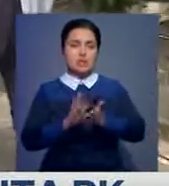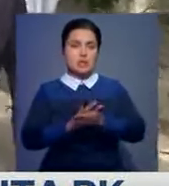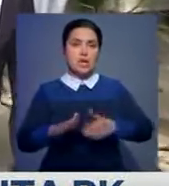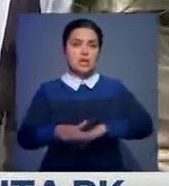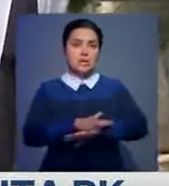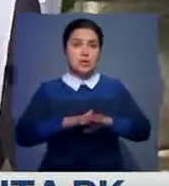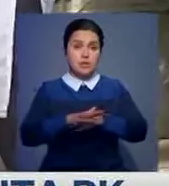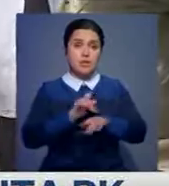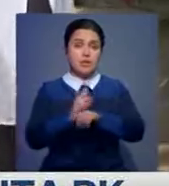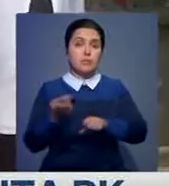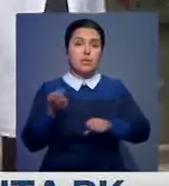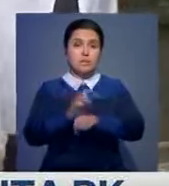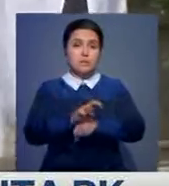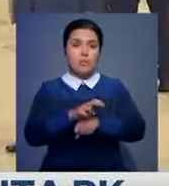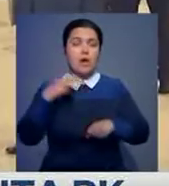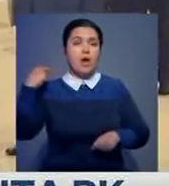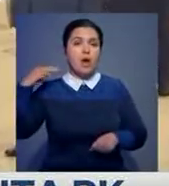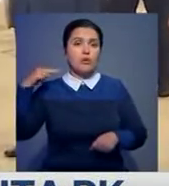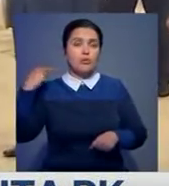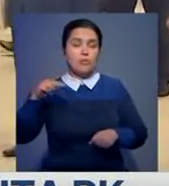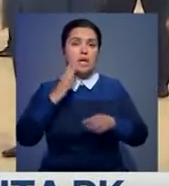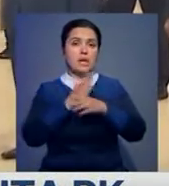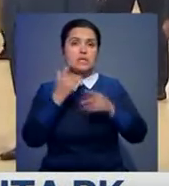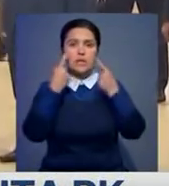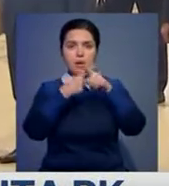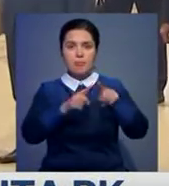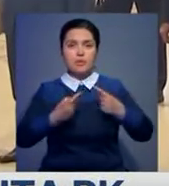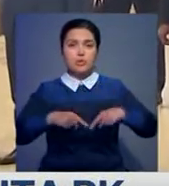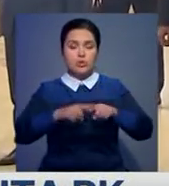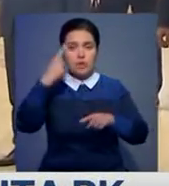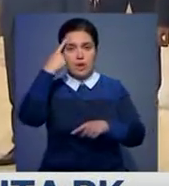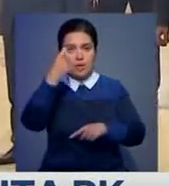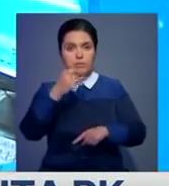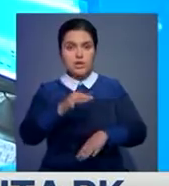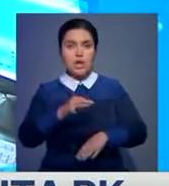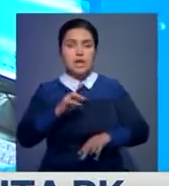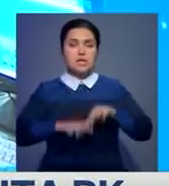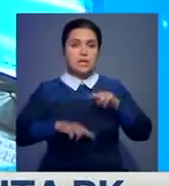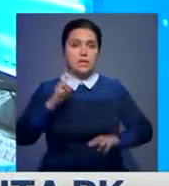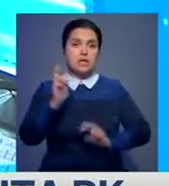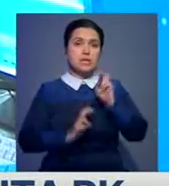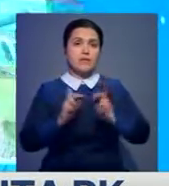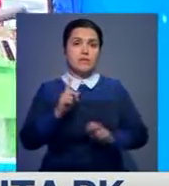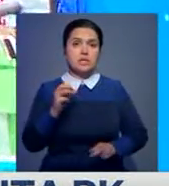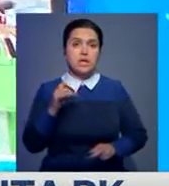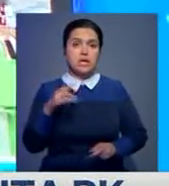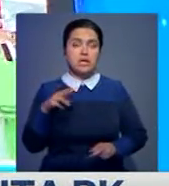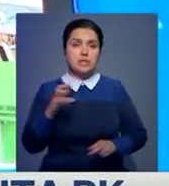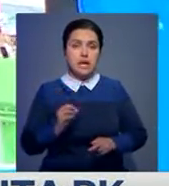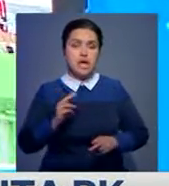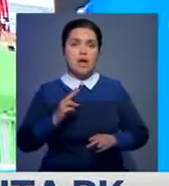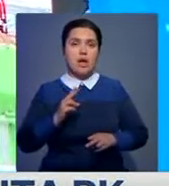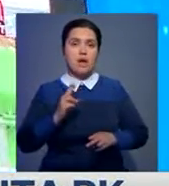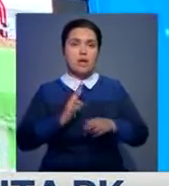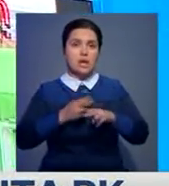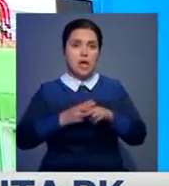Глава государства также посетил индустриальную зону Актобе, где был проинформирован о ходе строительства завода «Зерде керамика Актобе» по